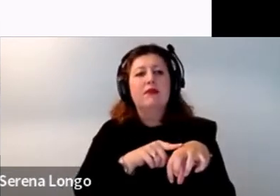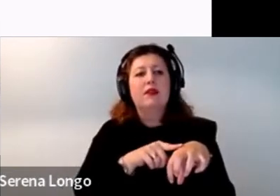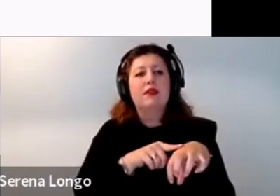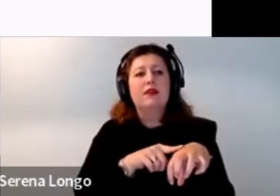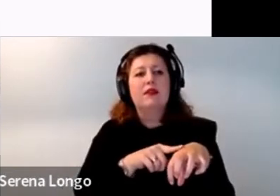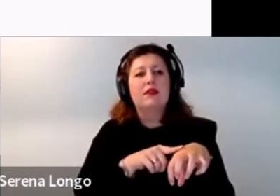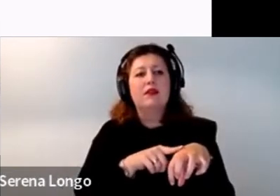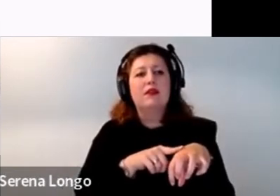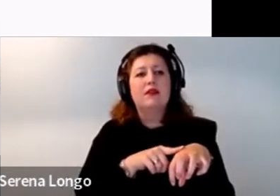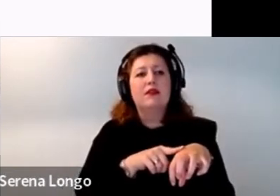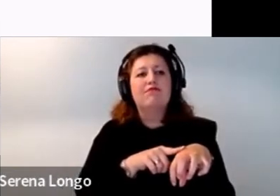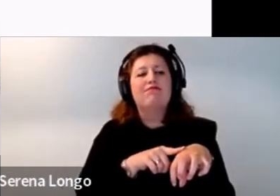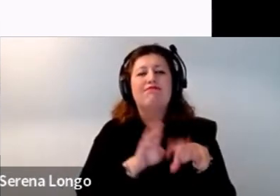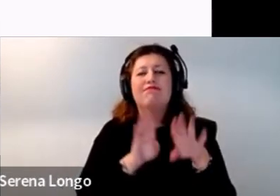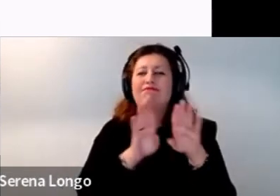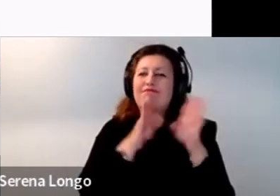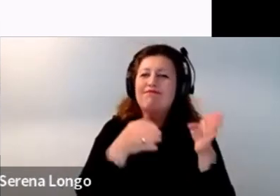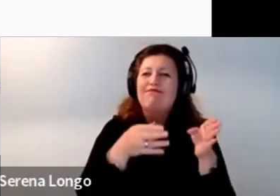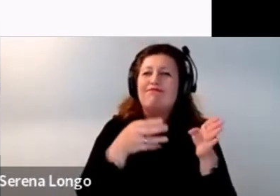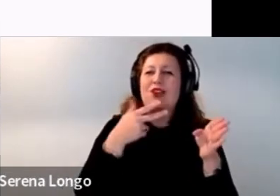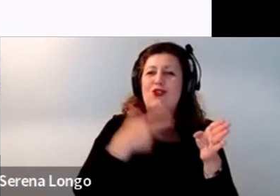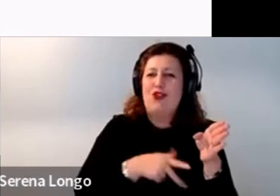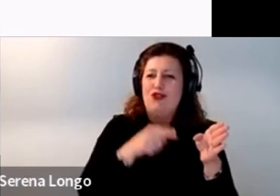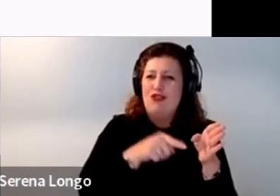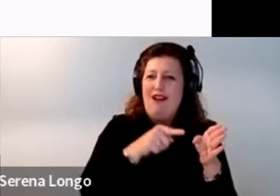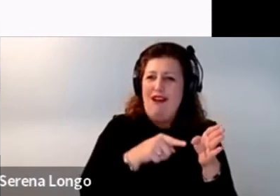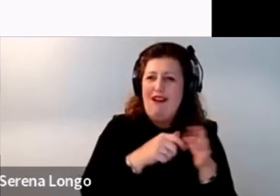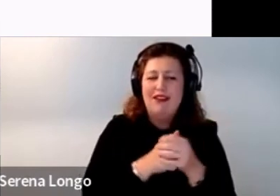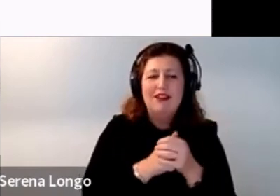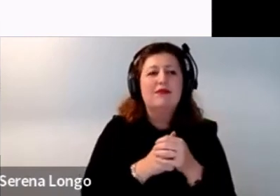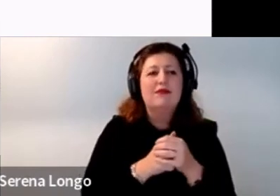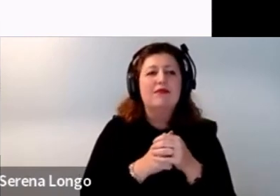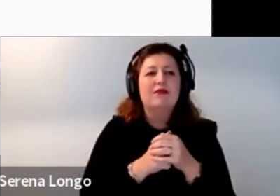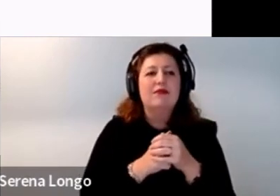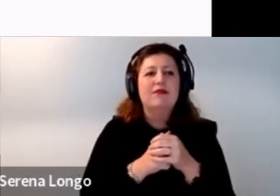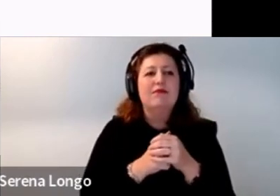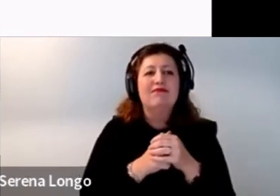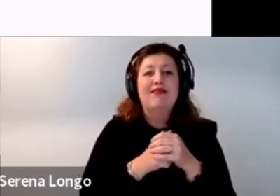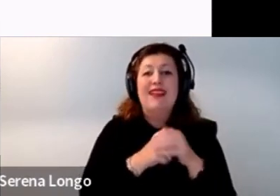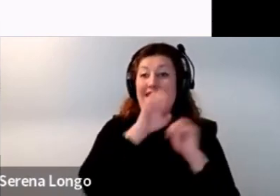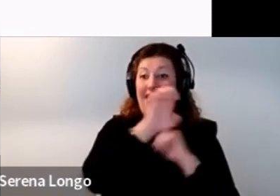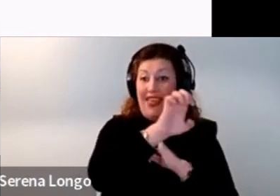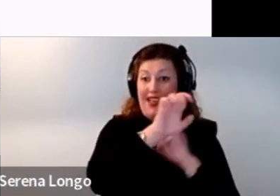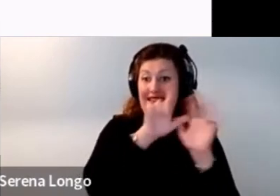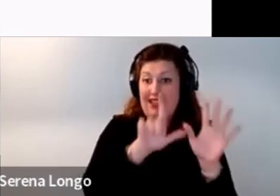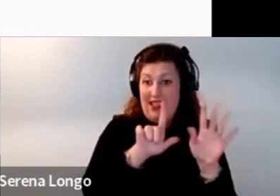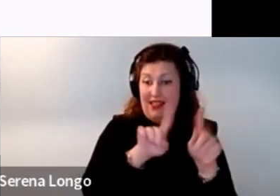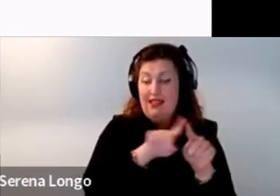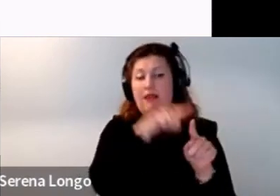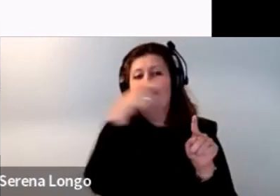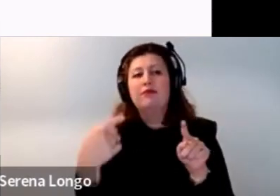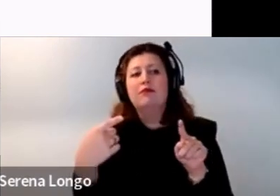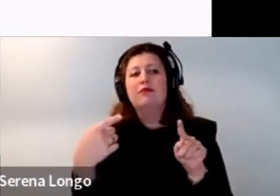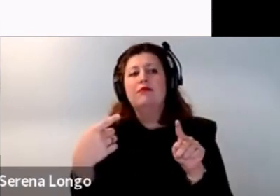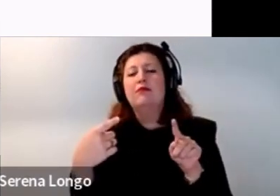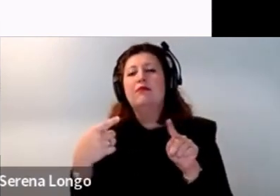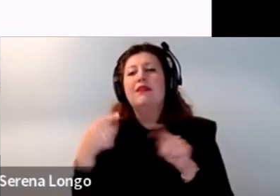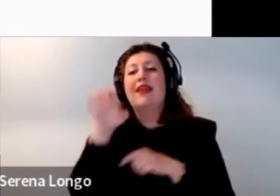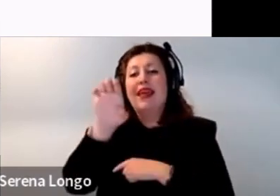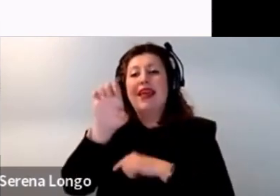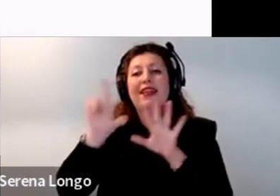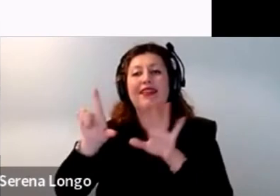sociali, da cui viene declinato l'E71, il Design for All, che ha